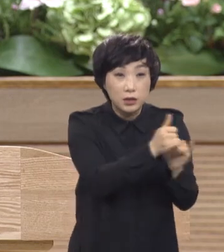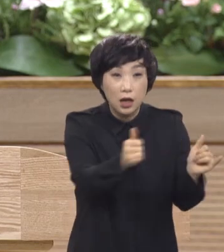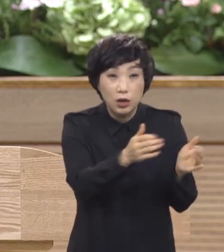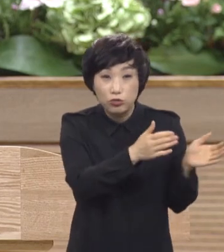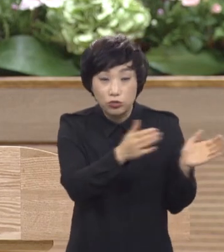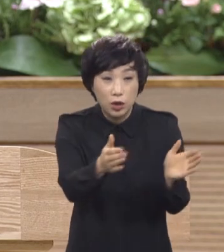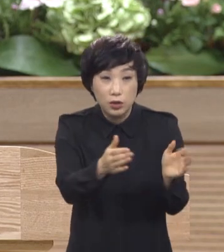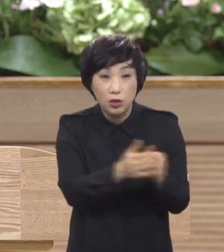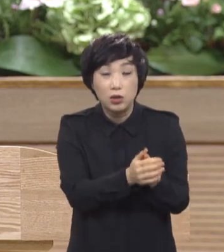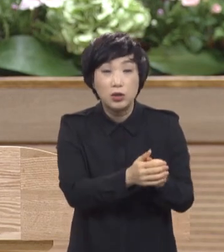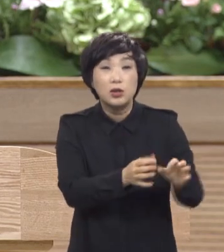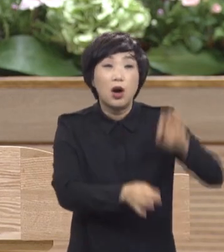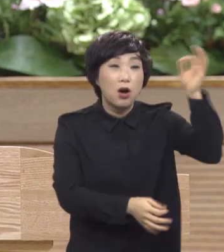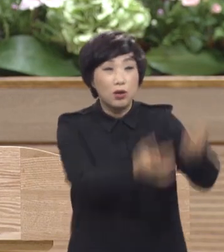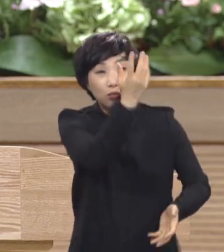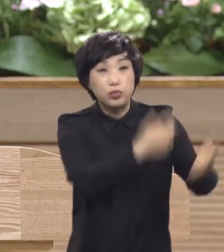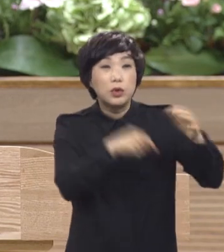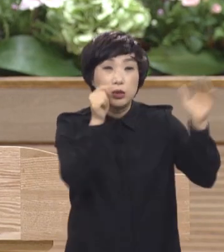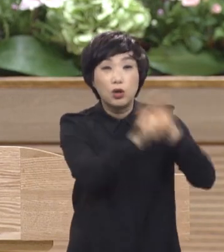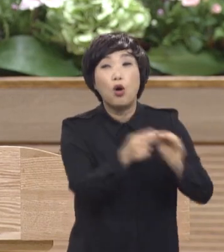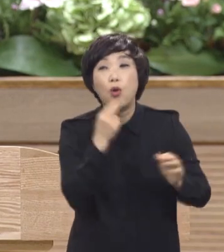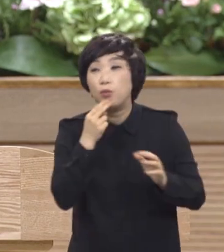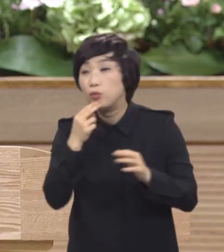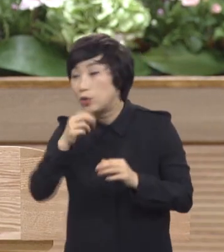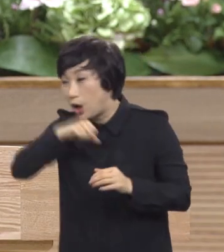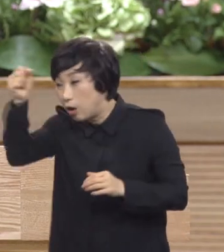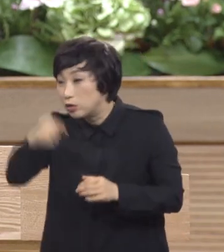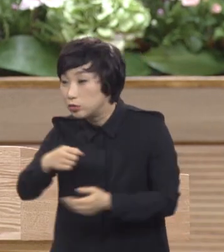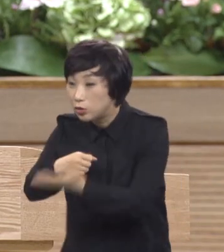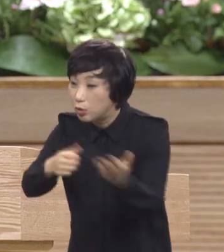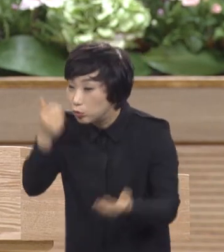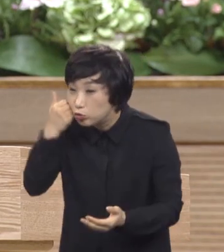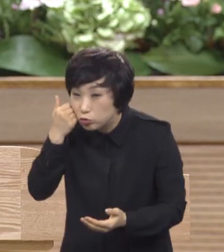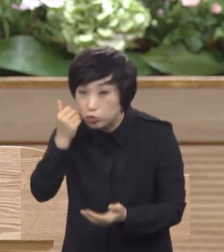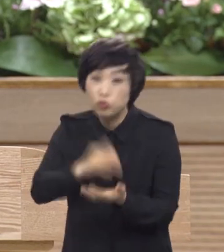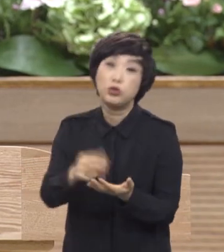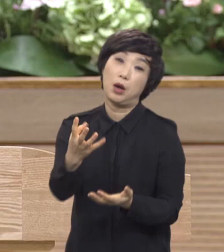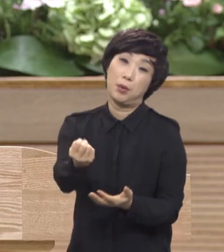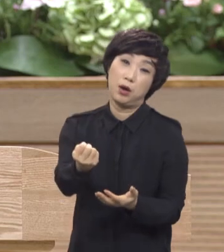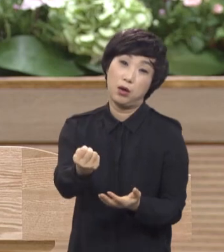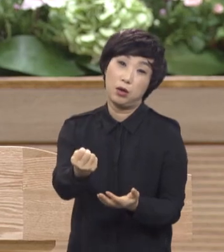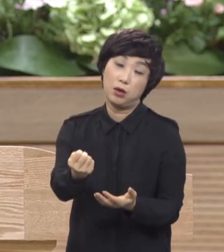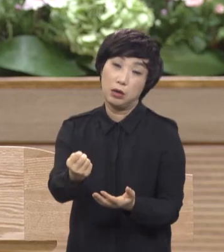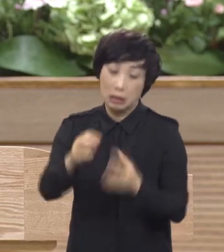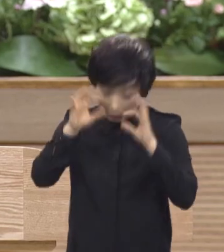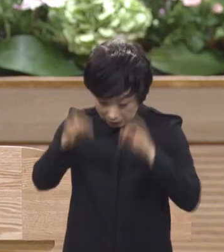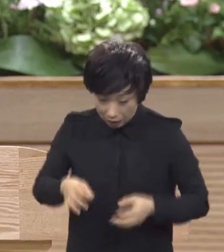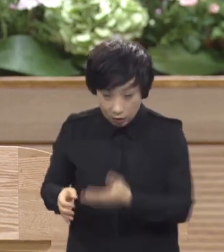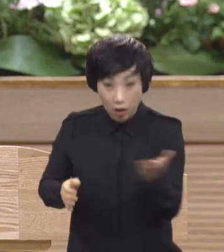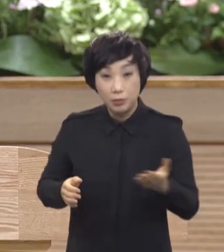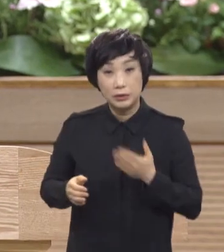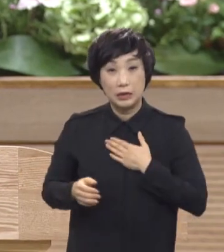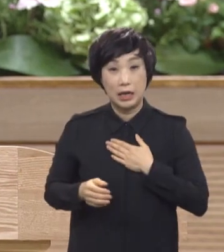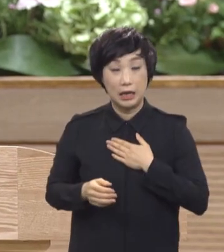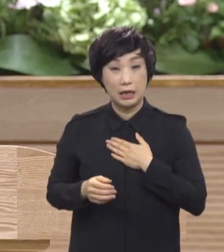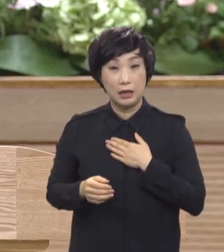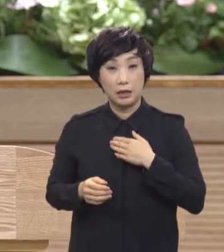영령의 불에 들어가지 않을 사람이 얼마나 있느냐 판단을 잘하면서 내 스스로는